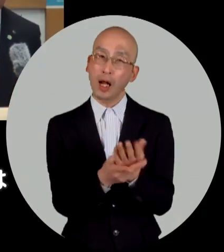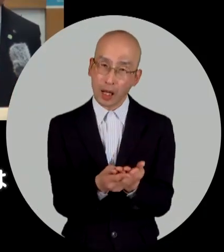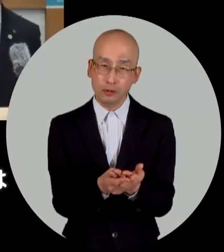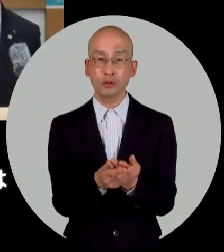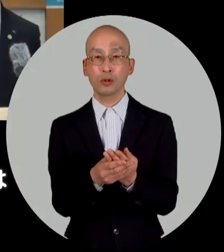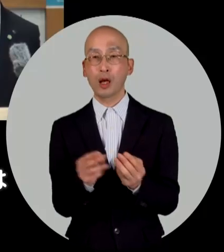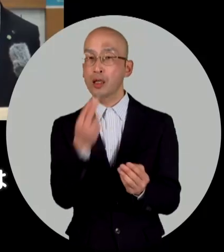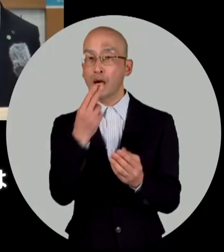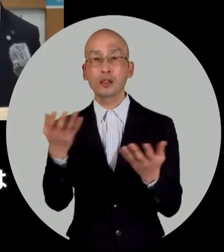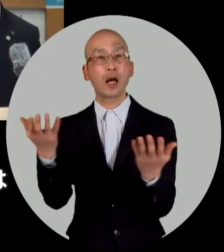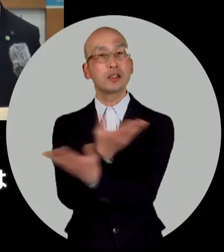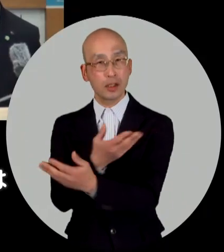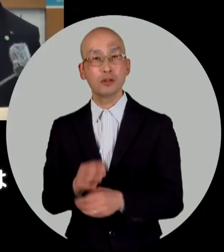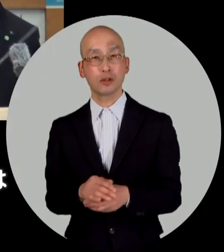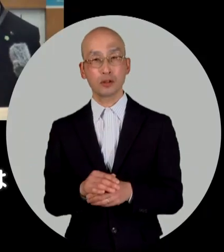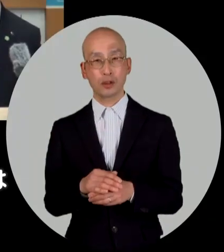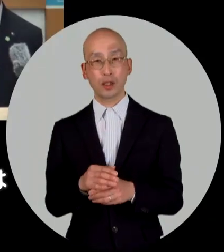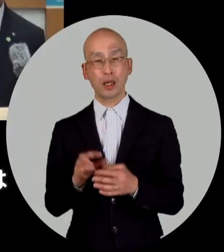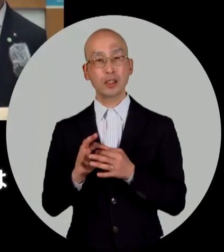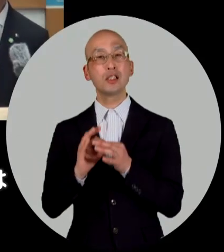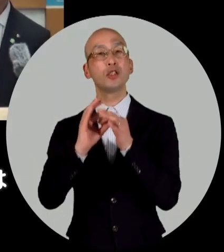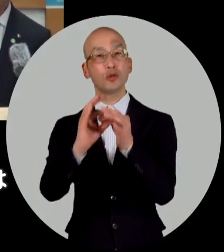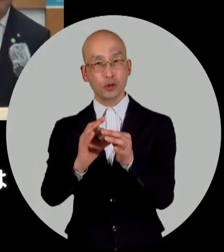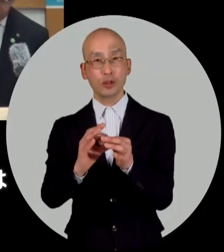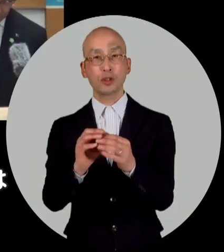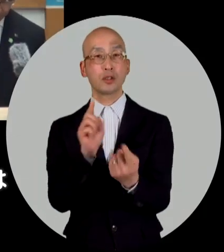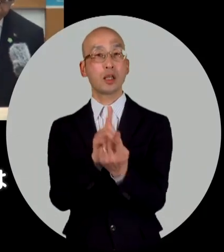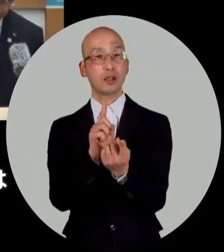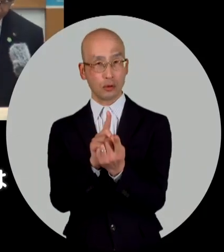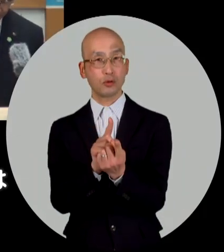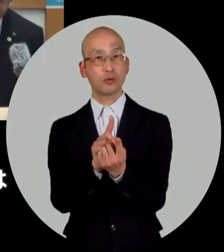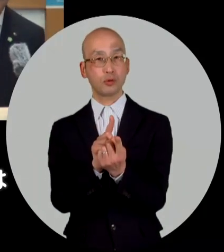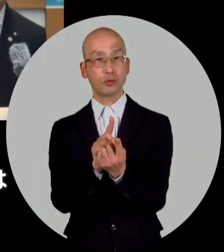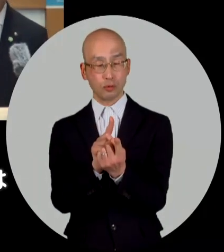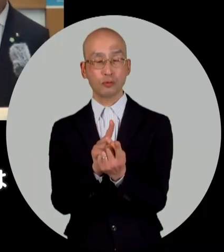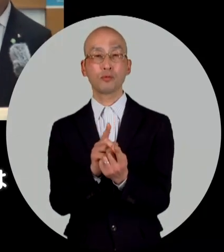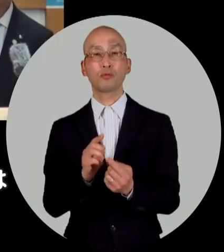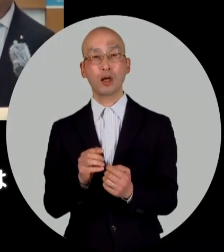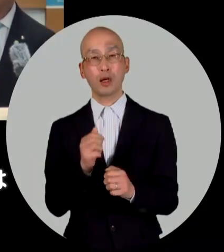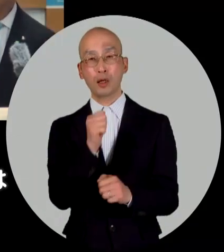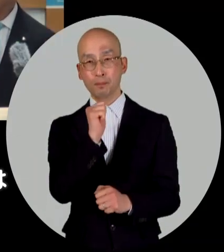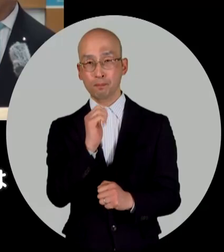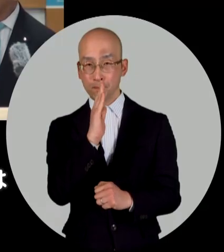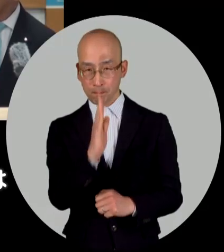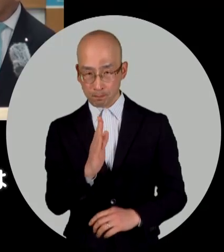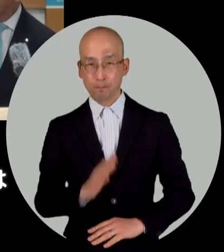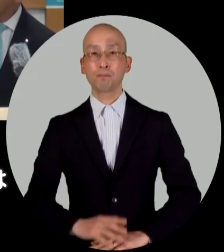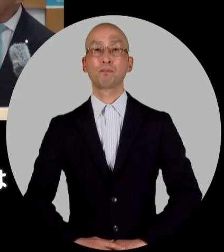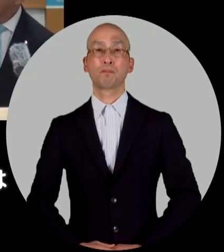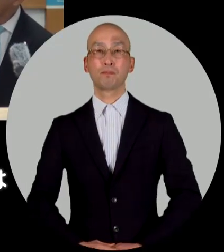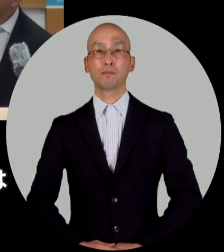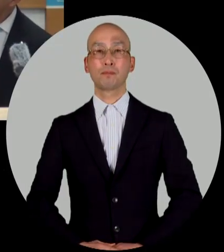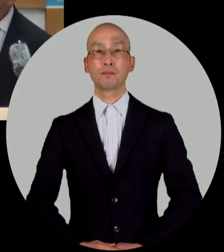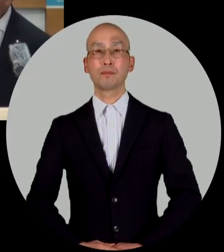か、そうした引き続きそういう対策につきましては、よろしくお願いしたいというふうに思っております